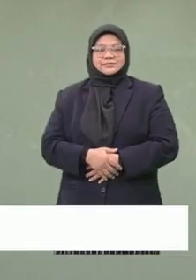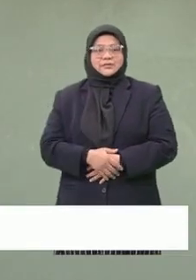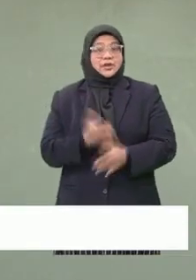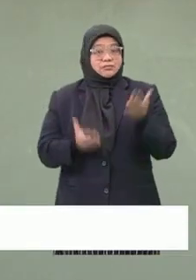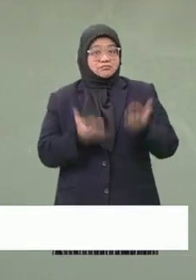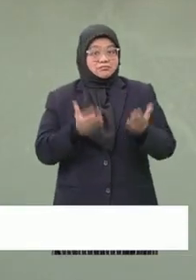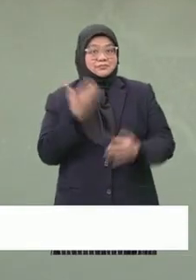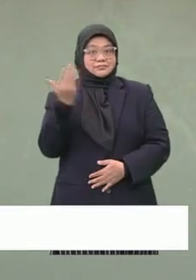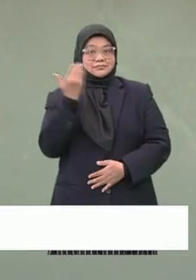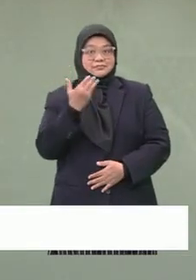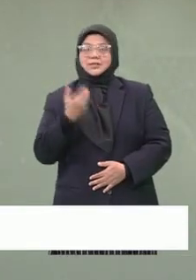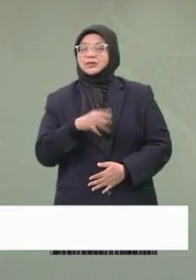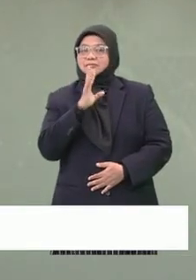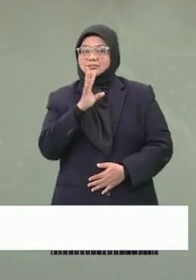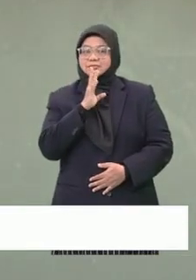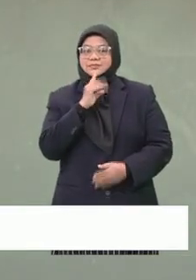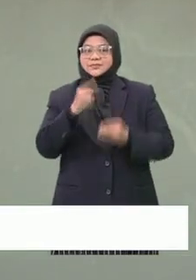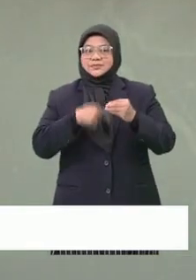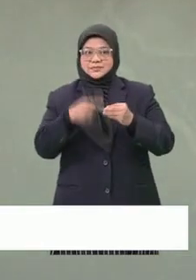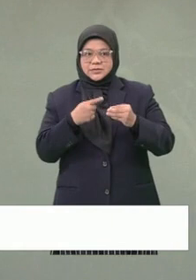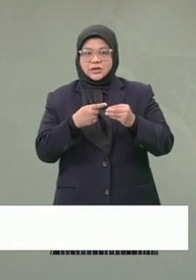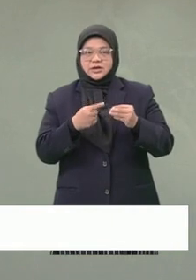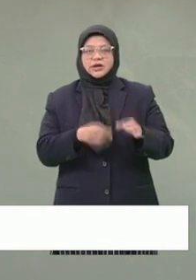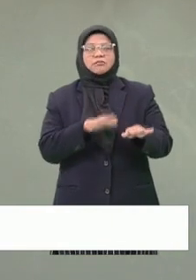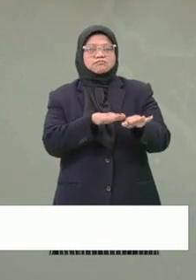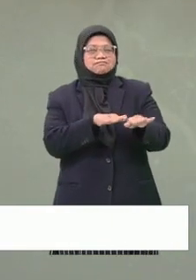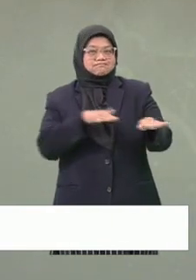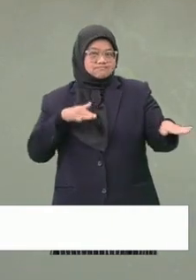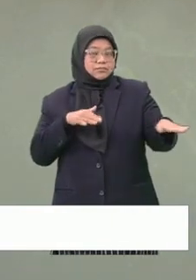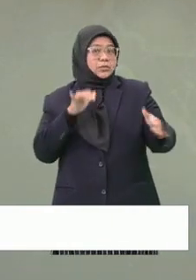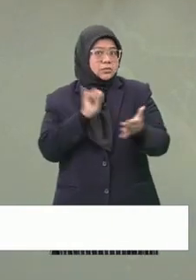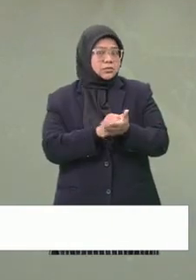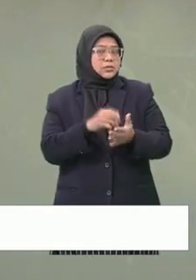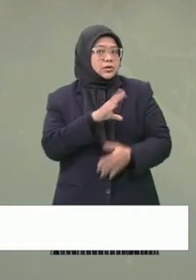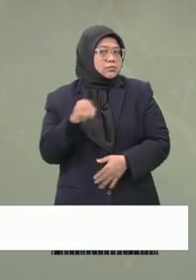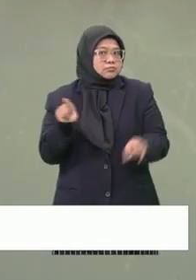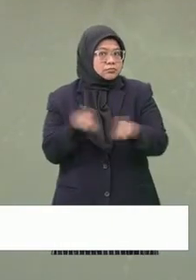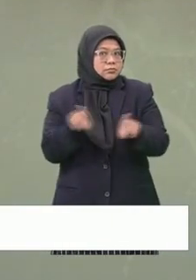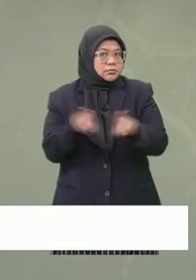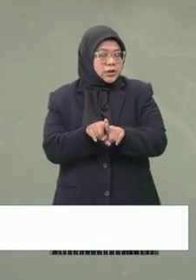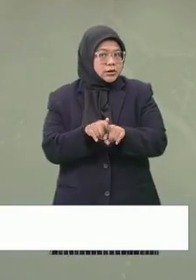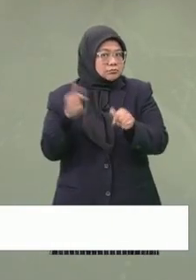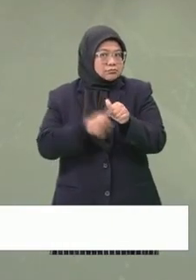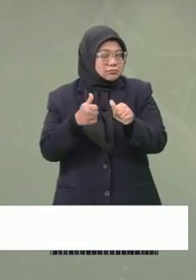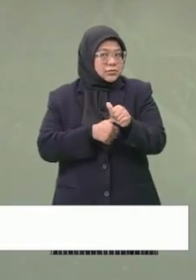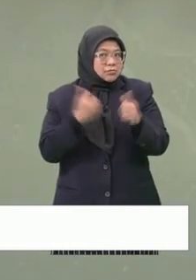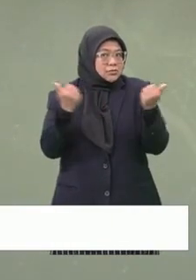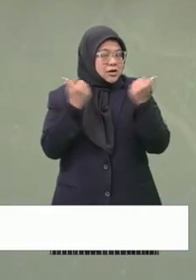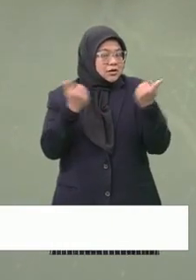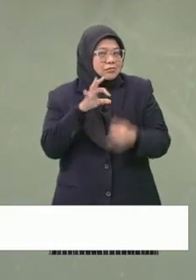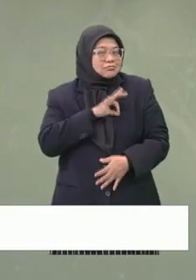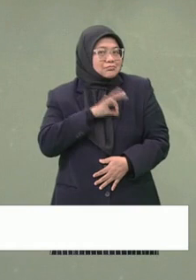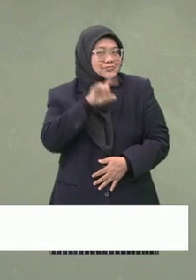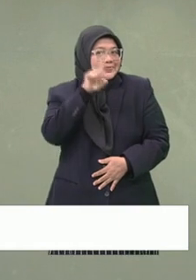jangkakan selalunya apabila bercakap mengenai trafik dan sebagainya, adakah ia sama sahaja setiap musim perayaan? Itu saya nak tahu